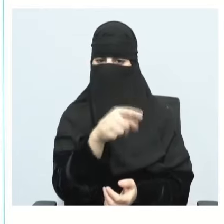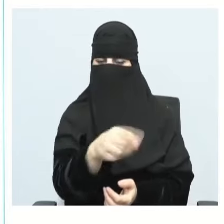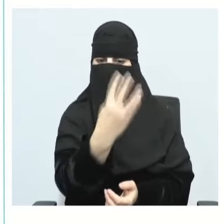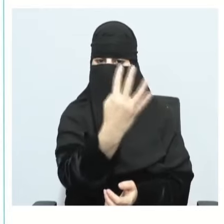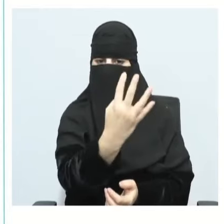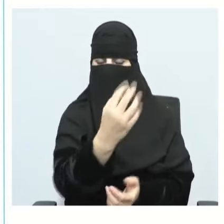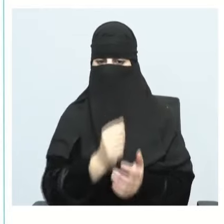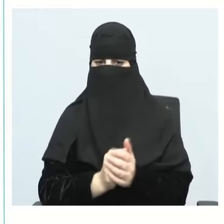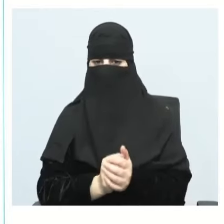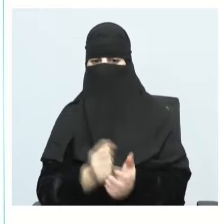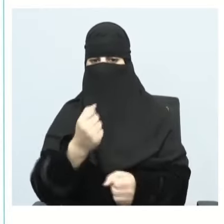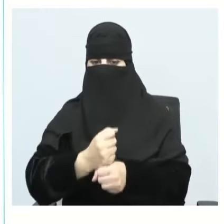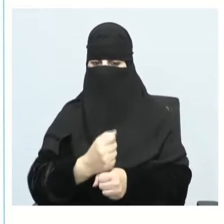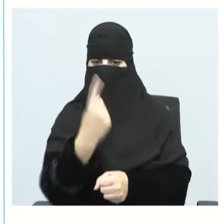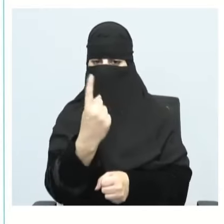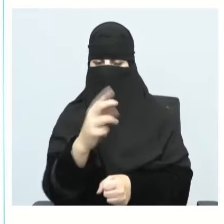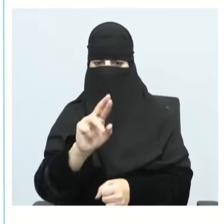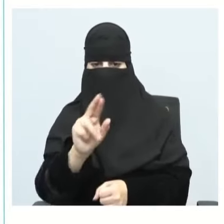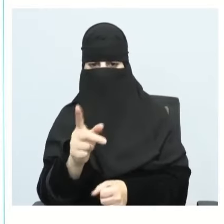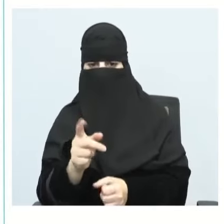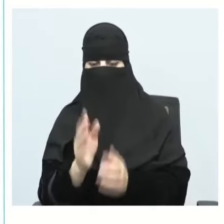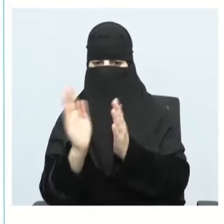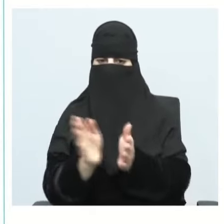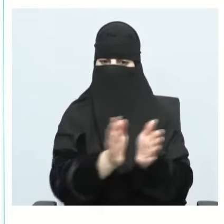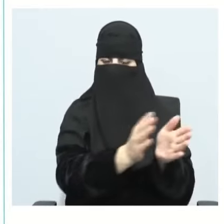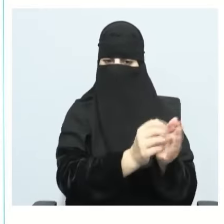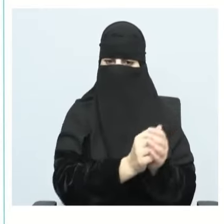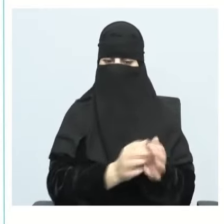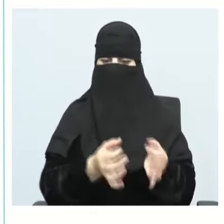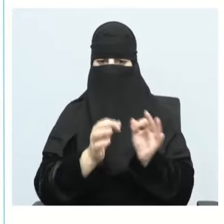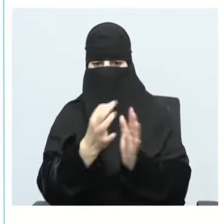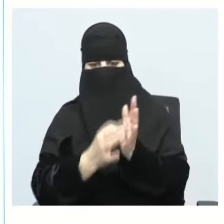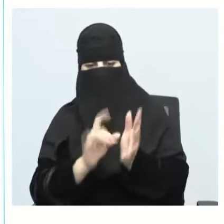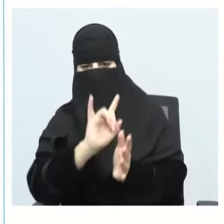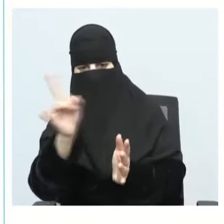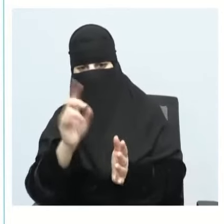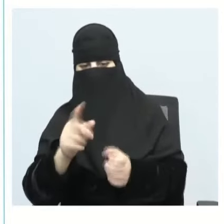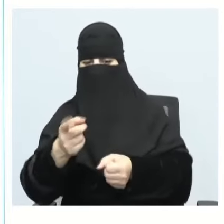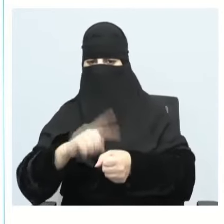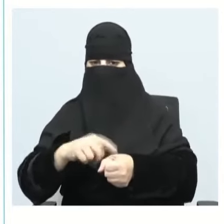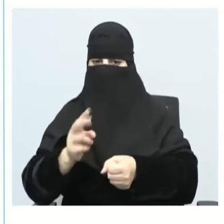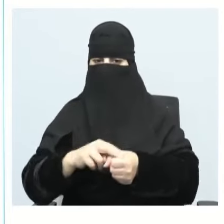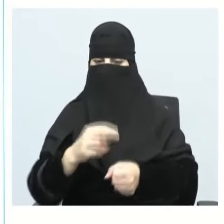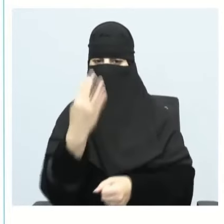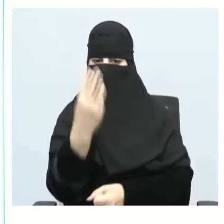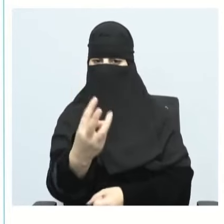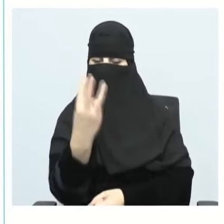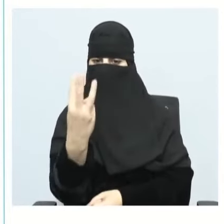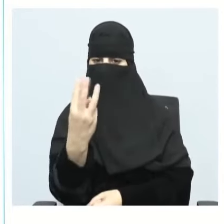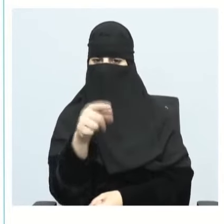كذلك يثبت الواحد وغير ترتيب بس بشرط بدون ما يتكرر هاه حطينا الثلاثه